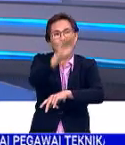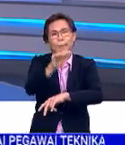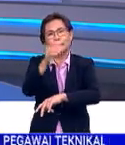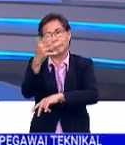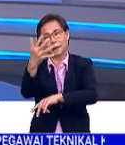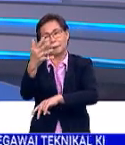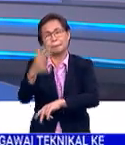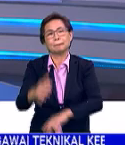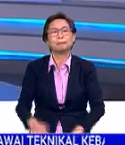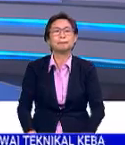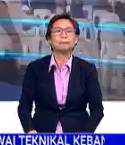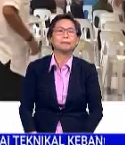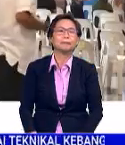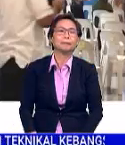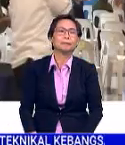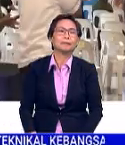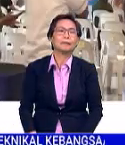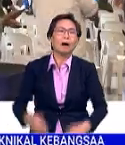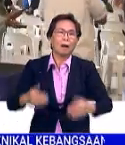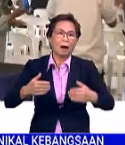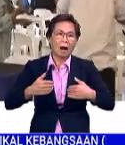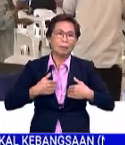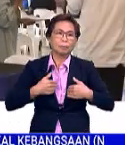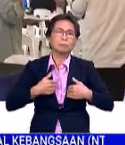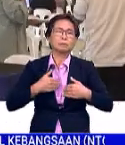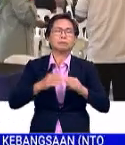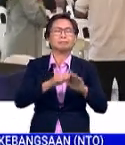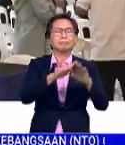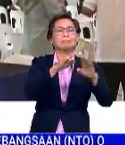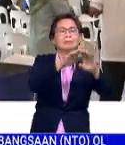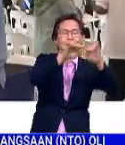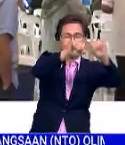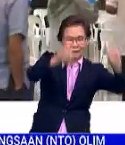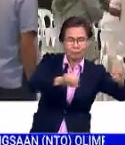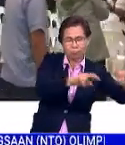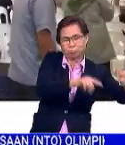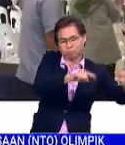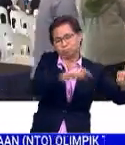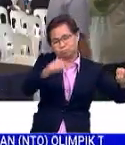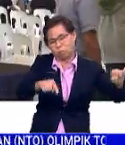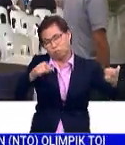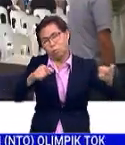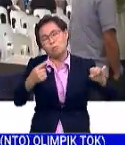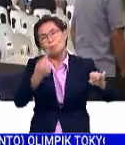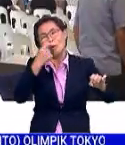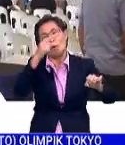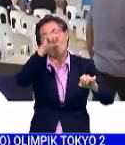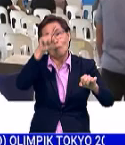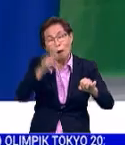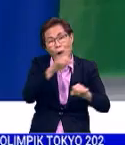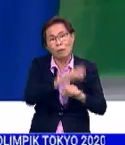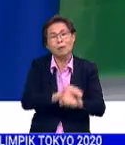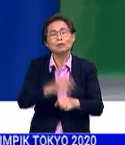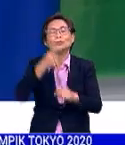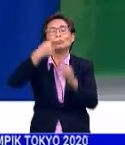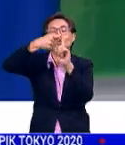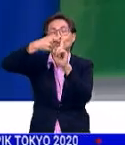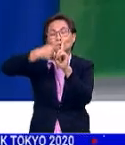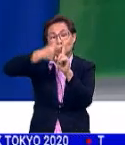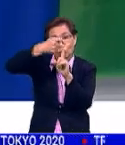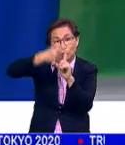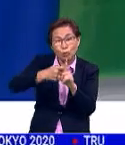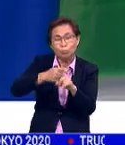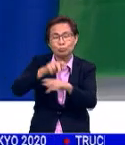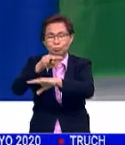ini. Beliau turut melalui beberapa stesen termasuk saringan gejala, suhu dan stesen pemantauan